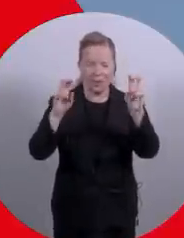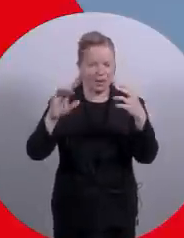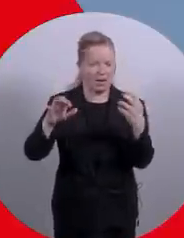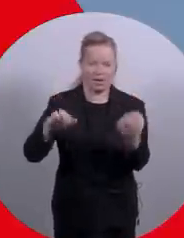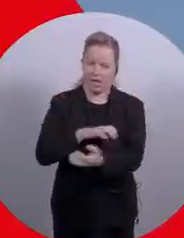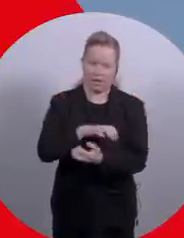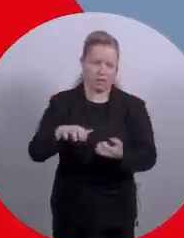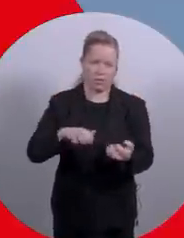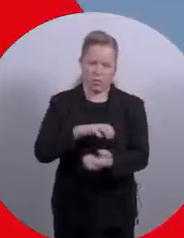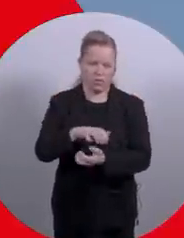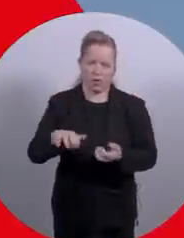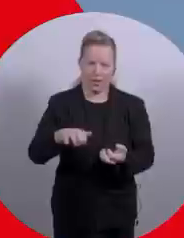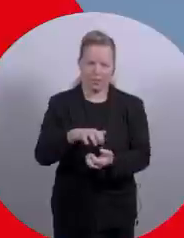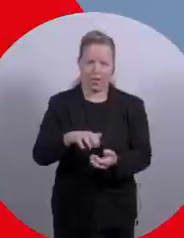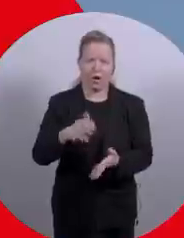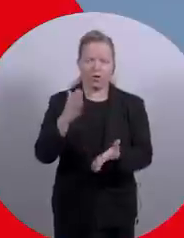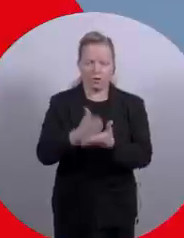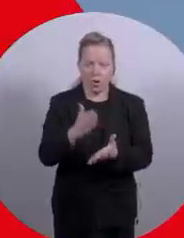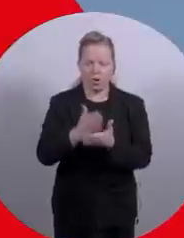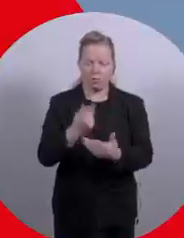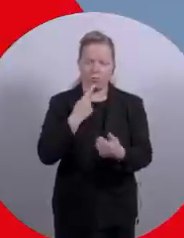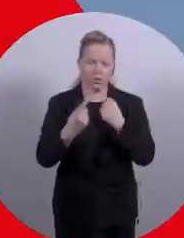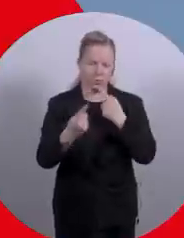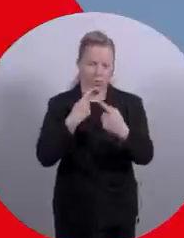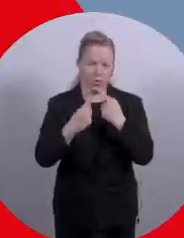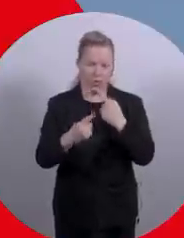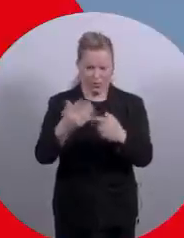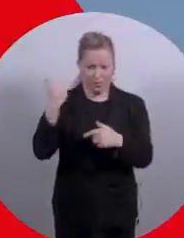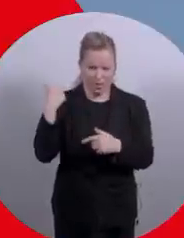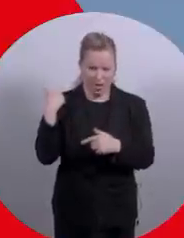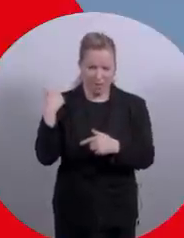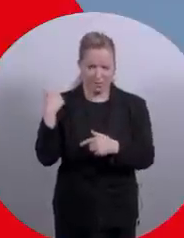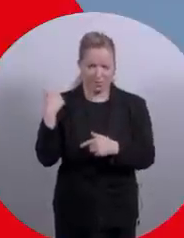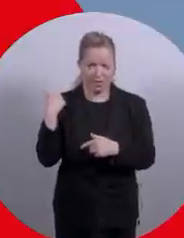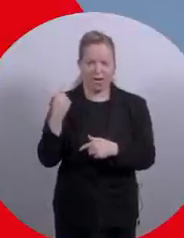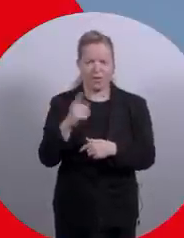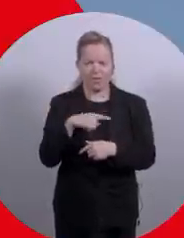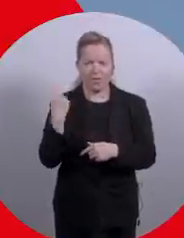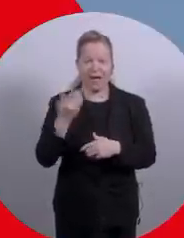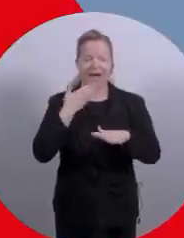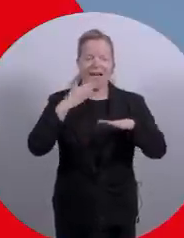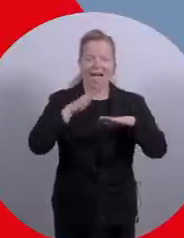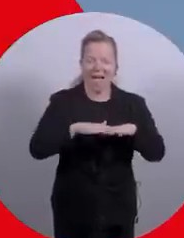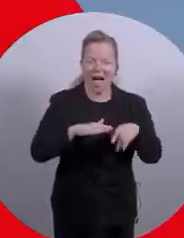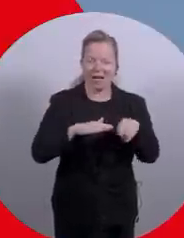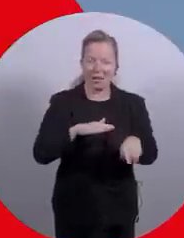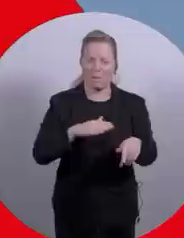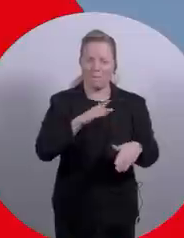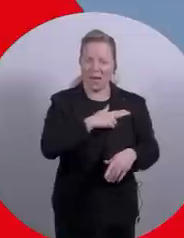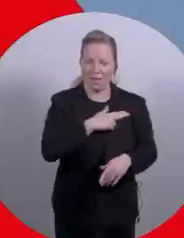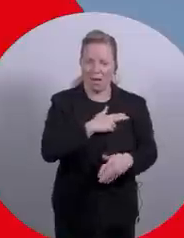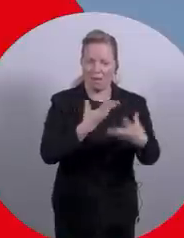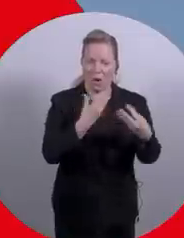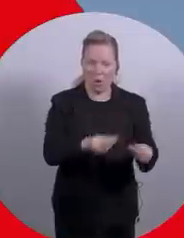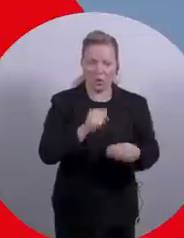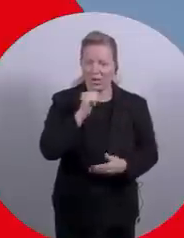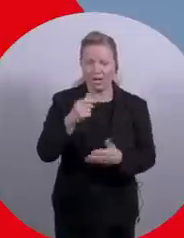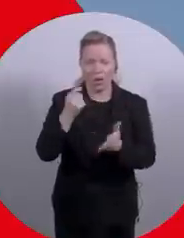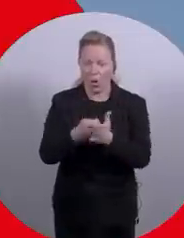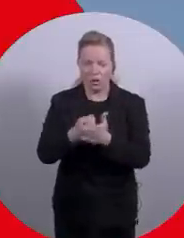Katastrophe es wurde bereits angesprochen wir bekommen eine Herdprämie und nicht kostenlose